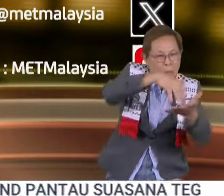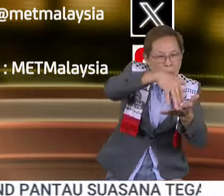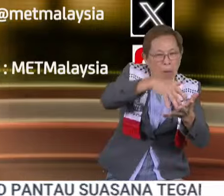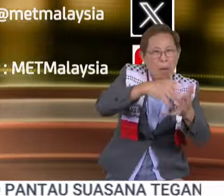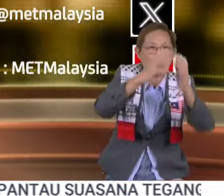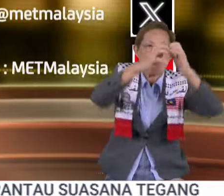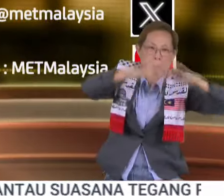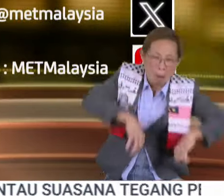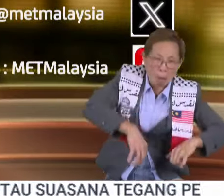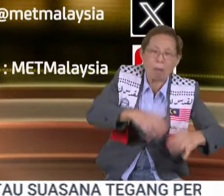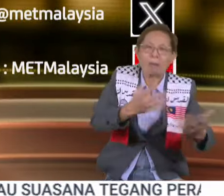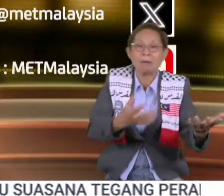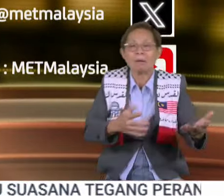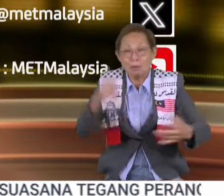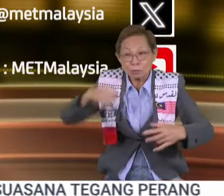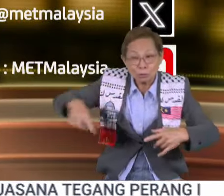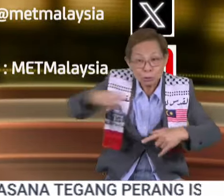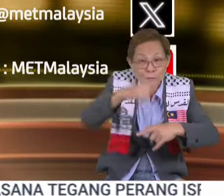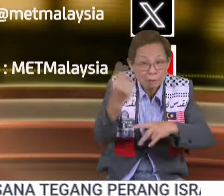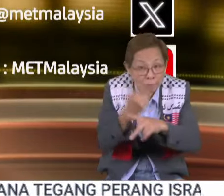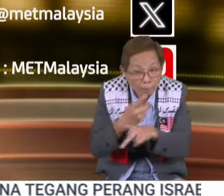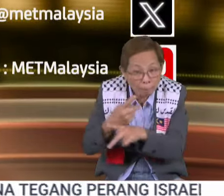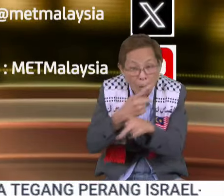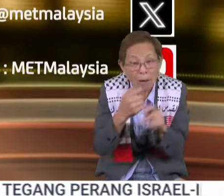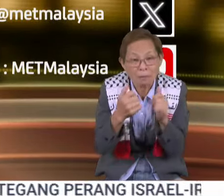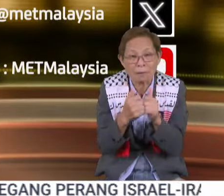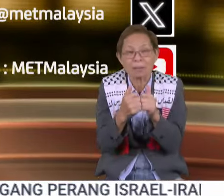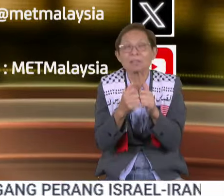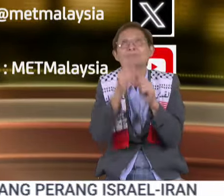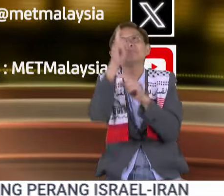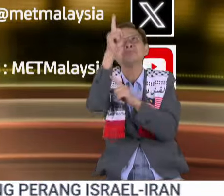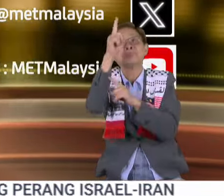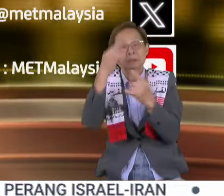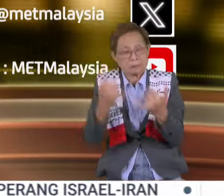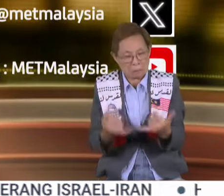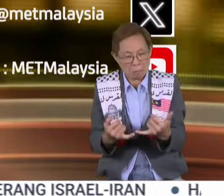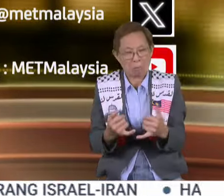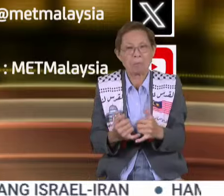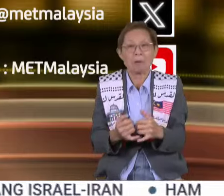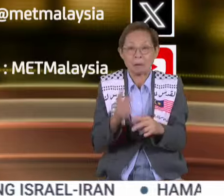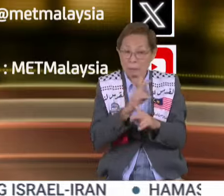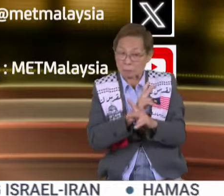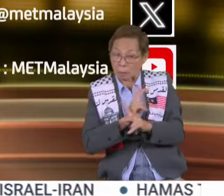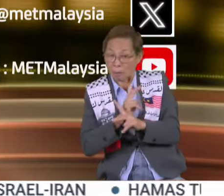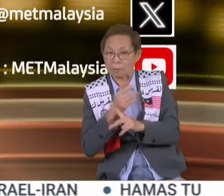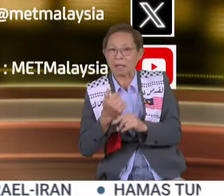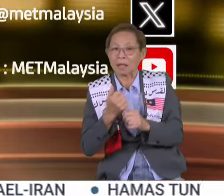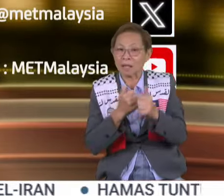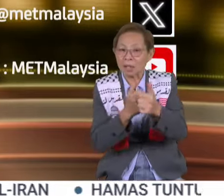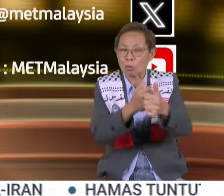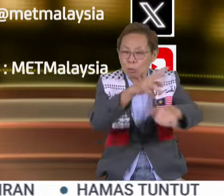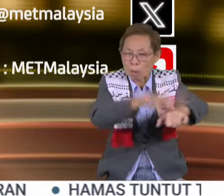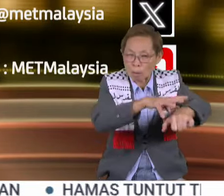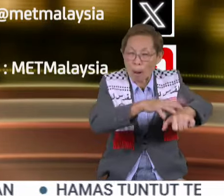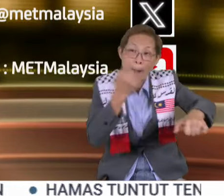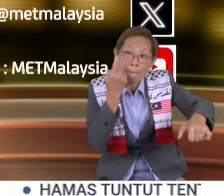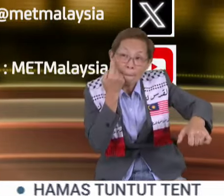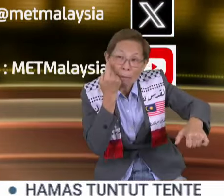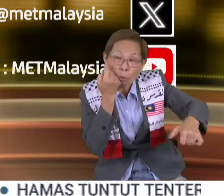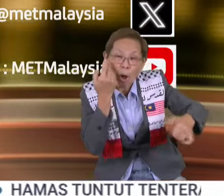ramai dinasihatkan supaya sentiasa berwaspada dengan keadaan cuaca semasa dan sentiasa ikuti amaran terbaru